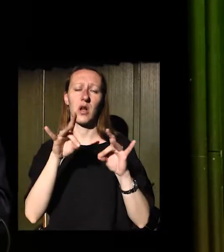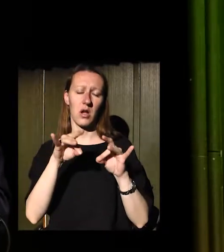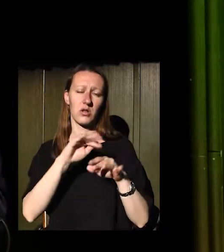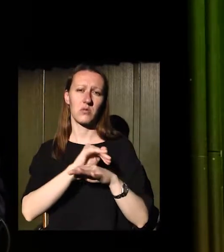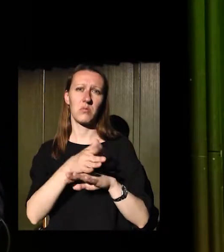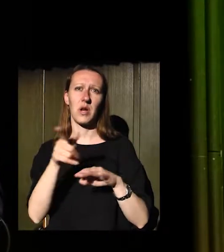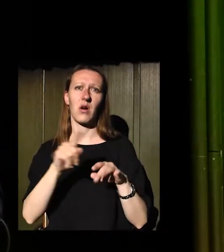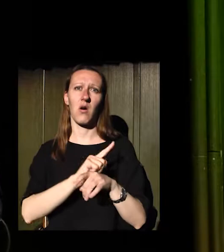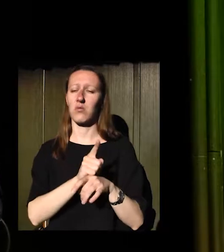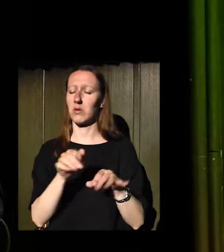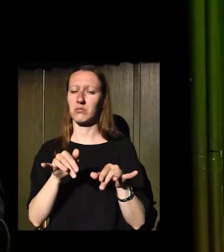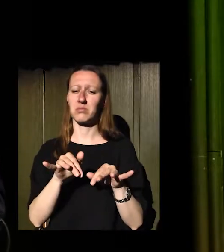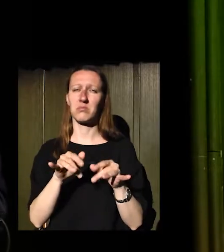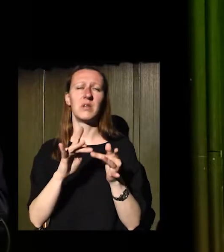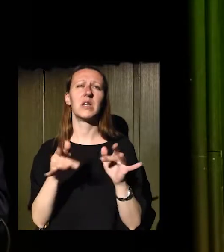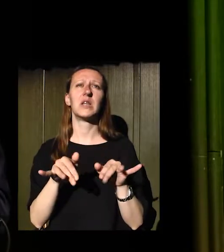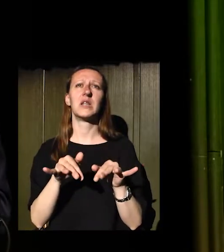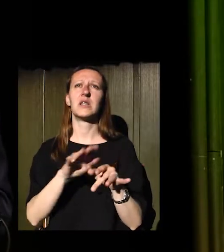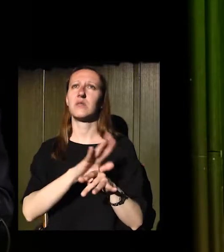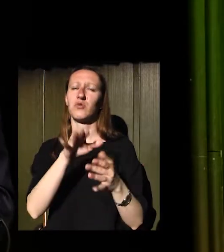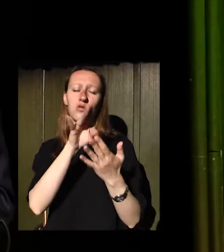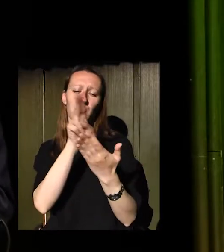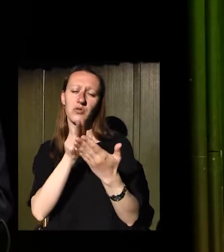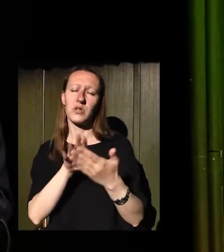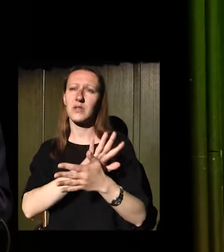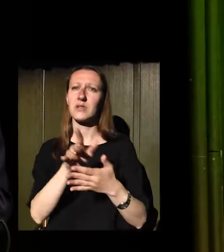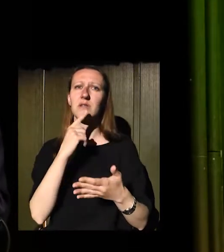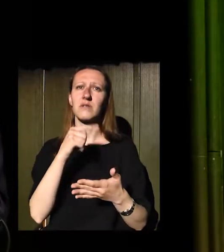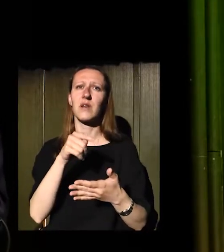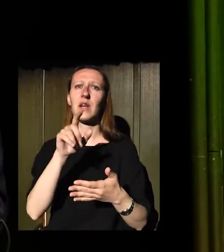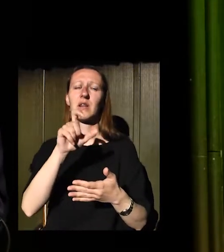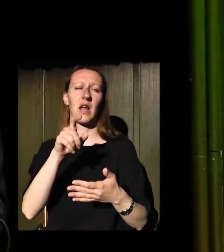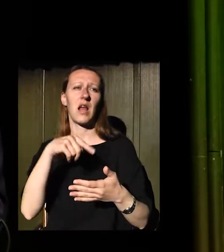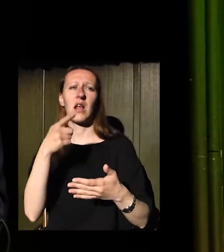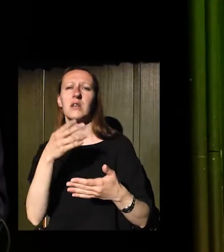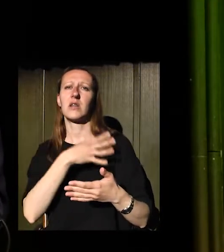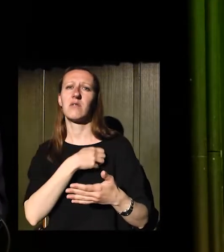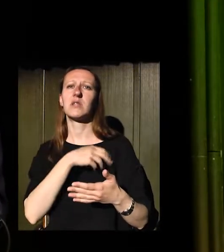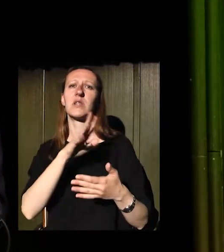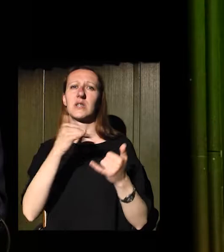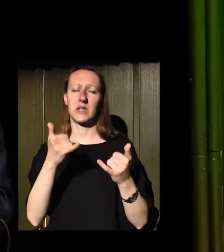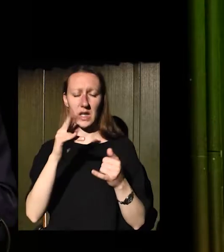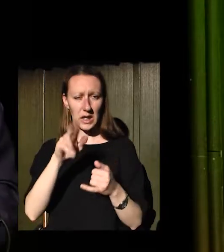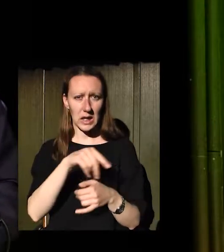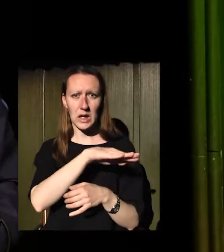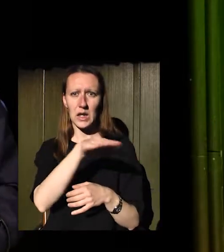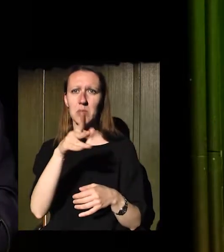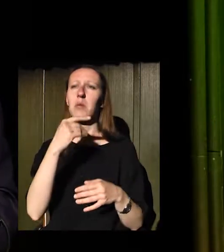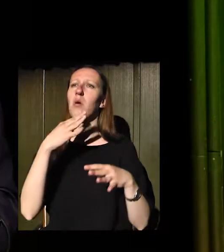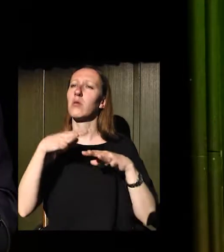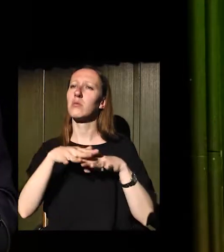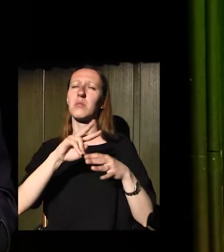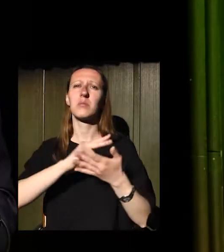a disposizione immediata su un server la cui posizione geografica ignoriamo. Abbiamo oramai a disposizione sulla